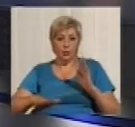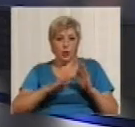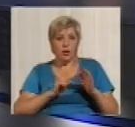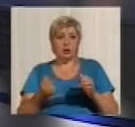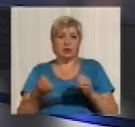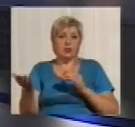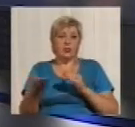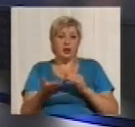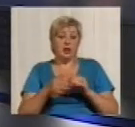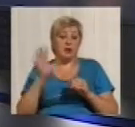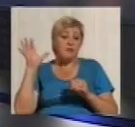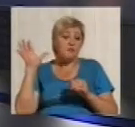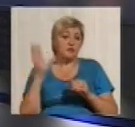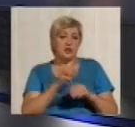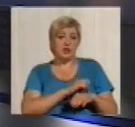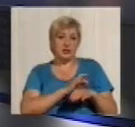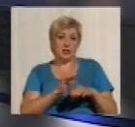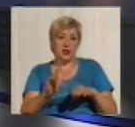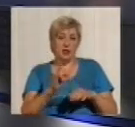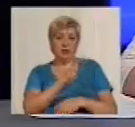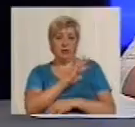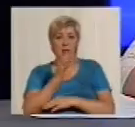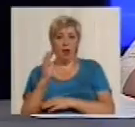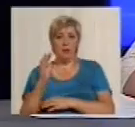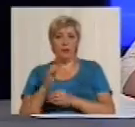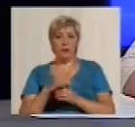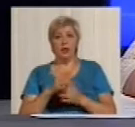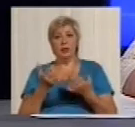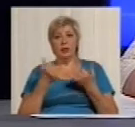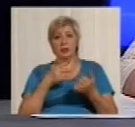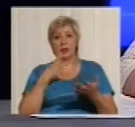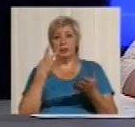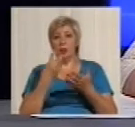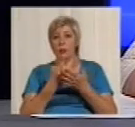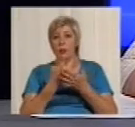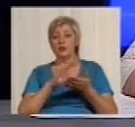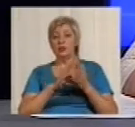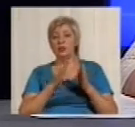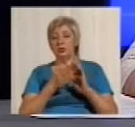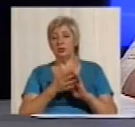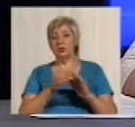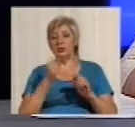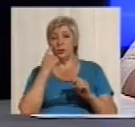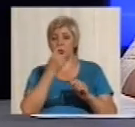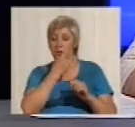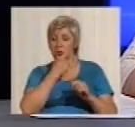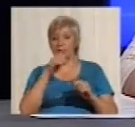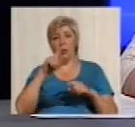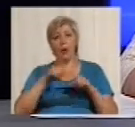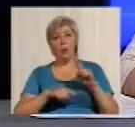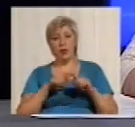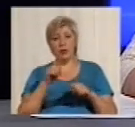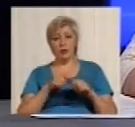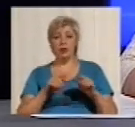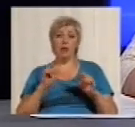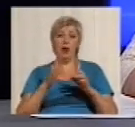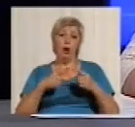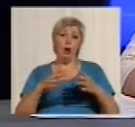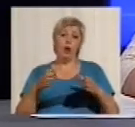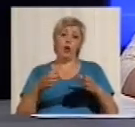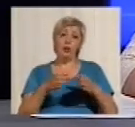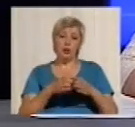маємо змогу побачити ситуацію очима батьків, очима колективу закладу дітей,